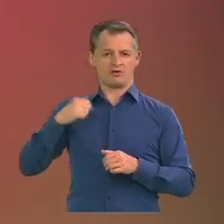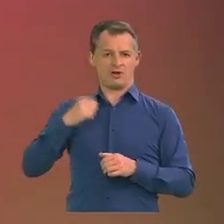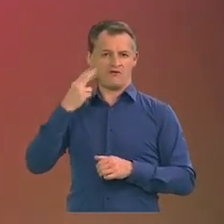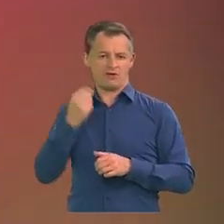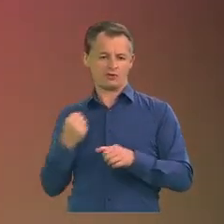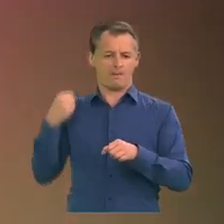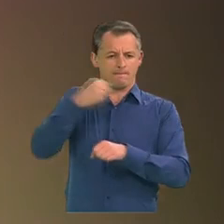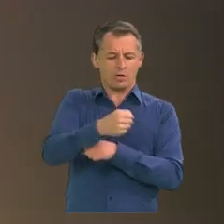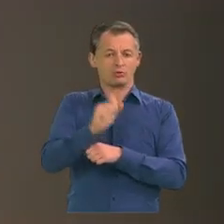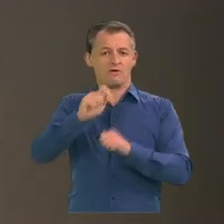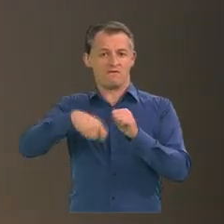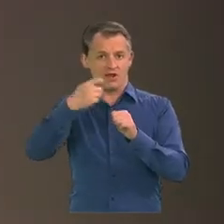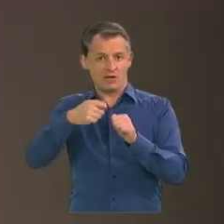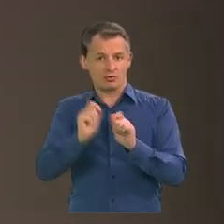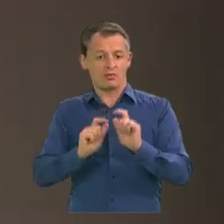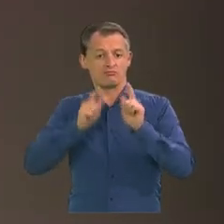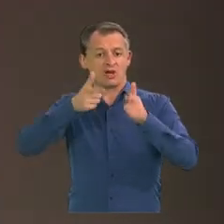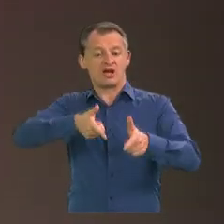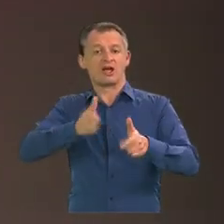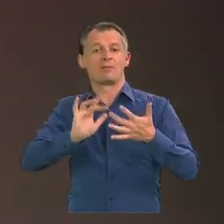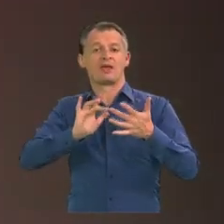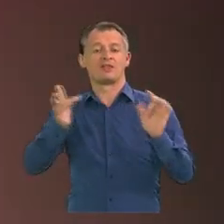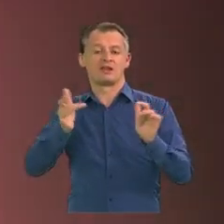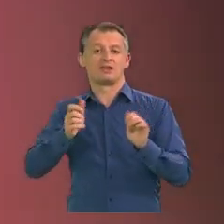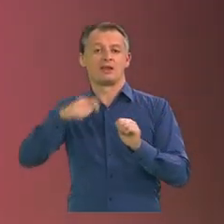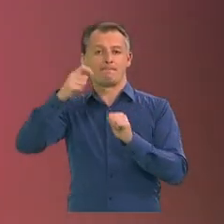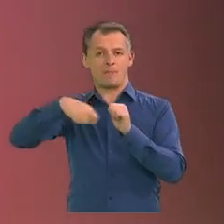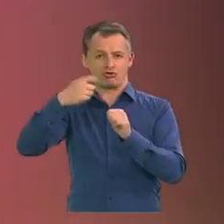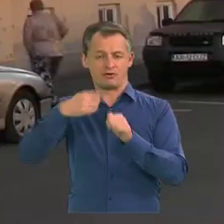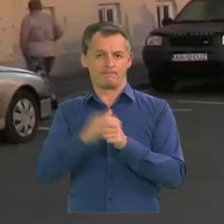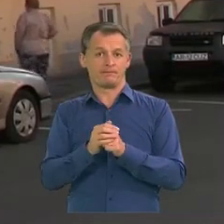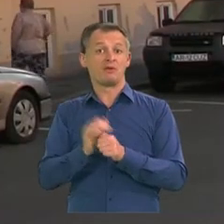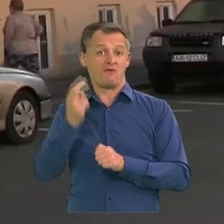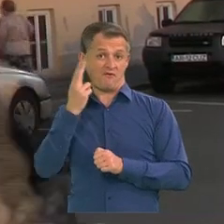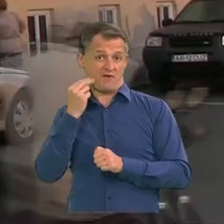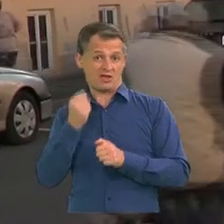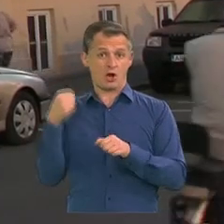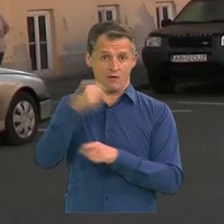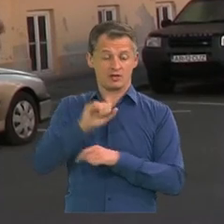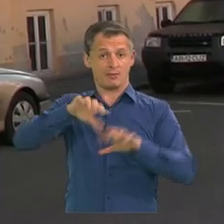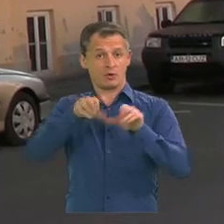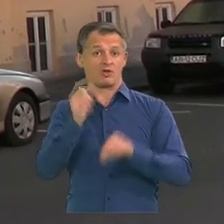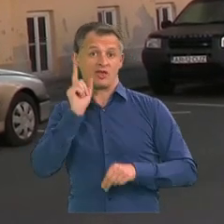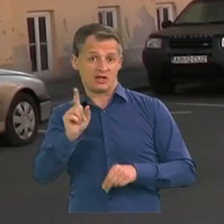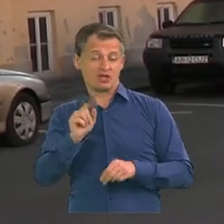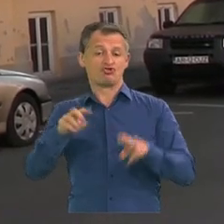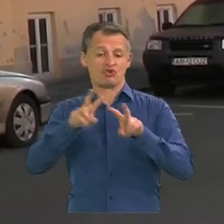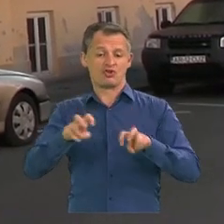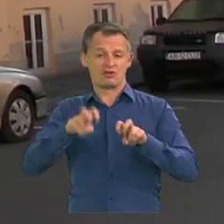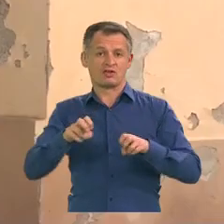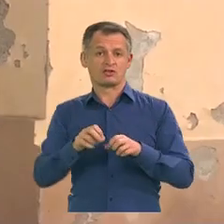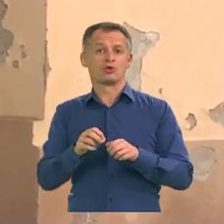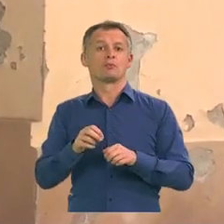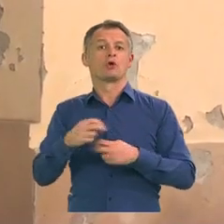bestialitate, filmată, iar mai apoi imaginile au fost postate pe internet. Atât agresoarea, cât și tatăl ei în prezent sunt cercetați sub